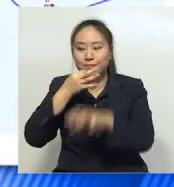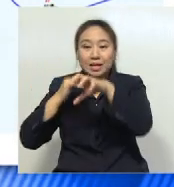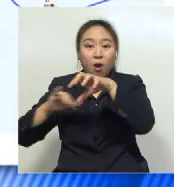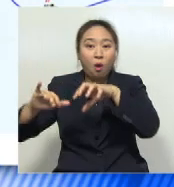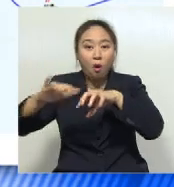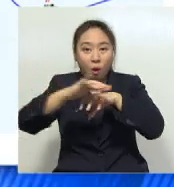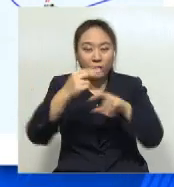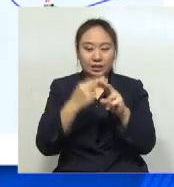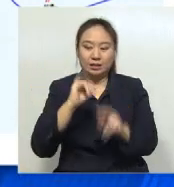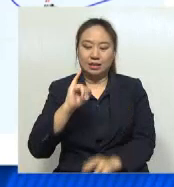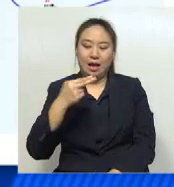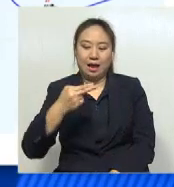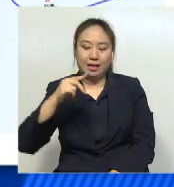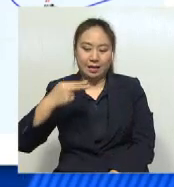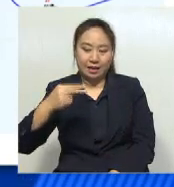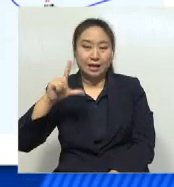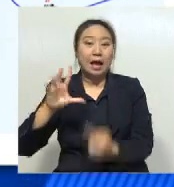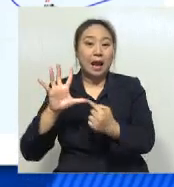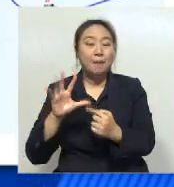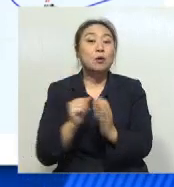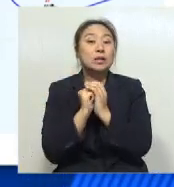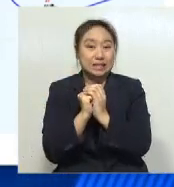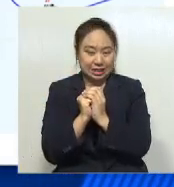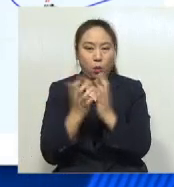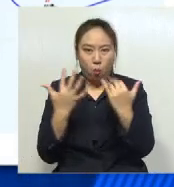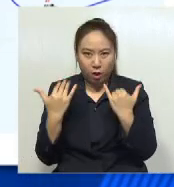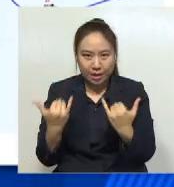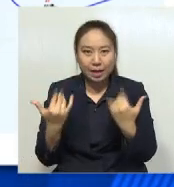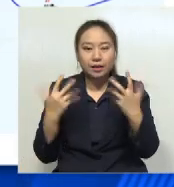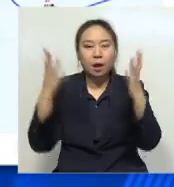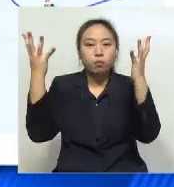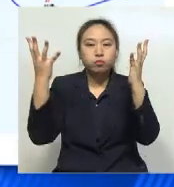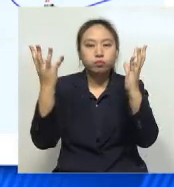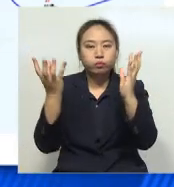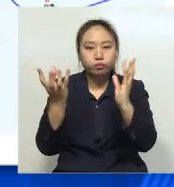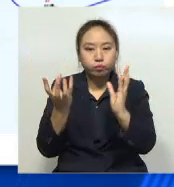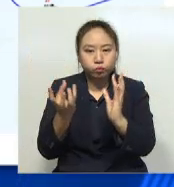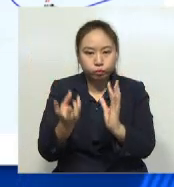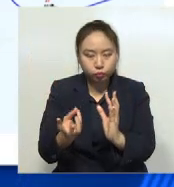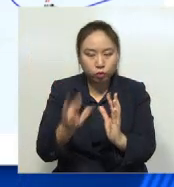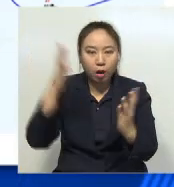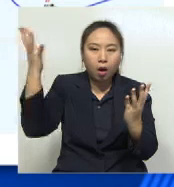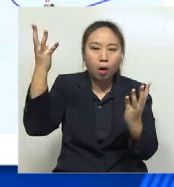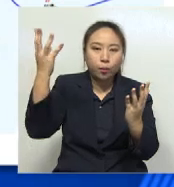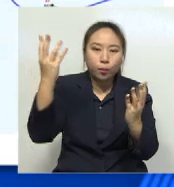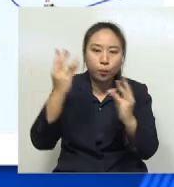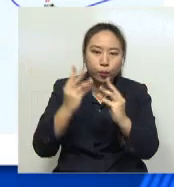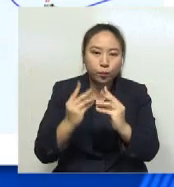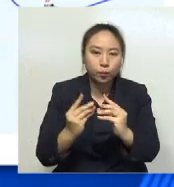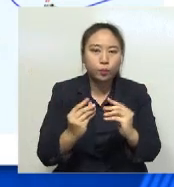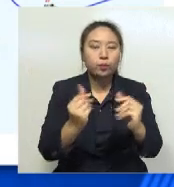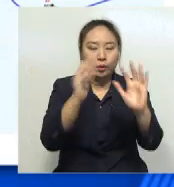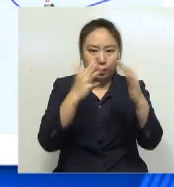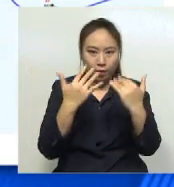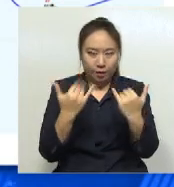ศจีนในวันนี้ละค่ะหลังจากนั้นก็จะอ่อนกำลังลงเป็น depression และหย่อมความกดอากาศตามลำดับส่งผลให้ม